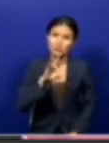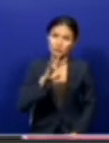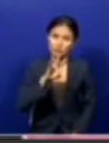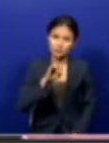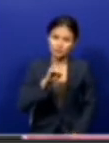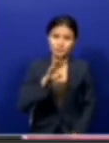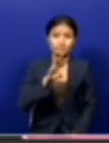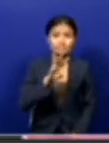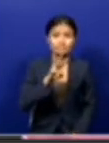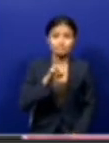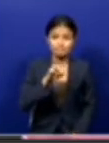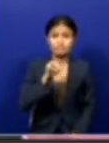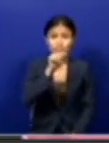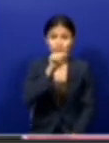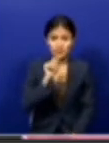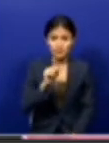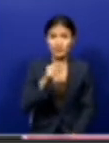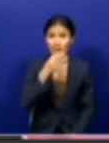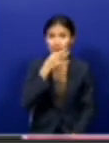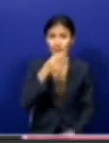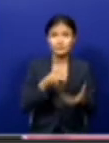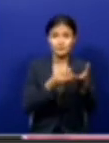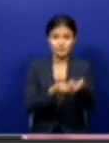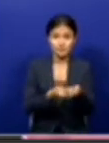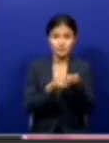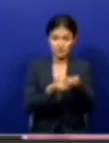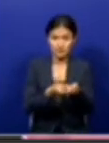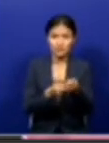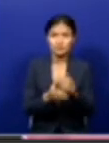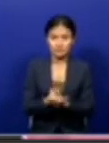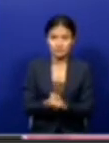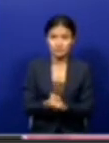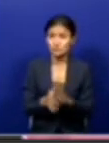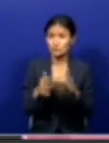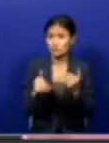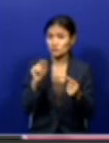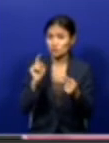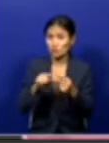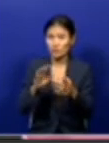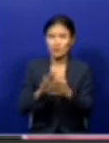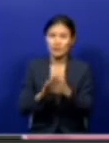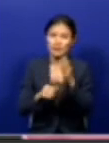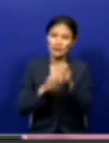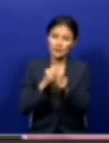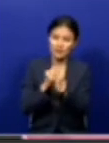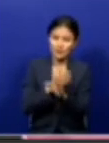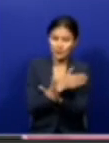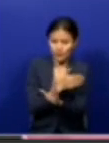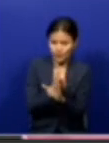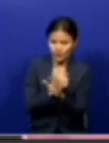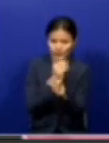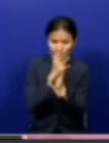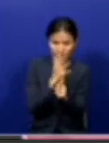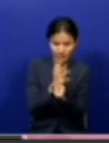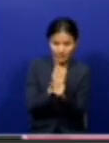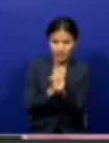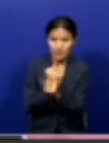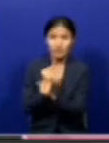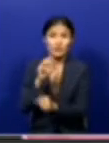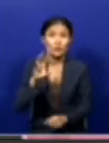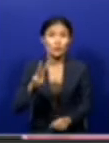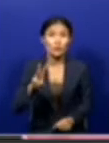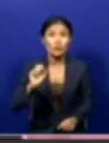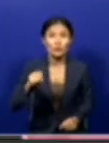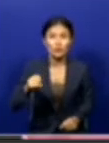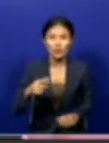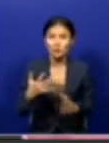ตรและผมเชื่อได้ว่าตลอดระยะเวลา 5-6 ปีที่ผ่านมาเนี่ยถ้าพูดง่ายๆคือพี่น้องภาคการเกษตรไ